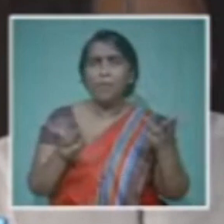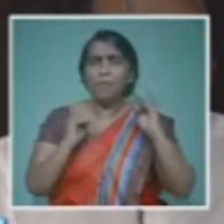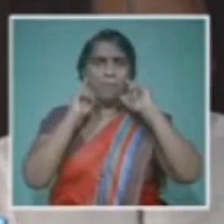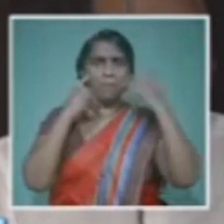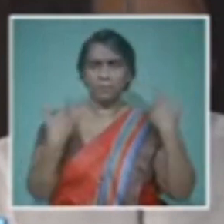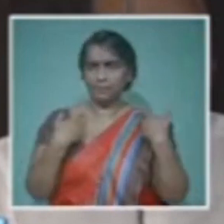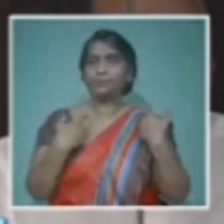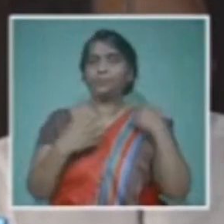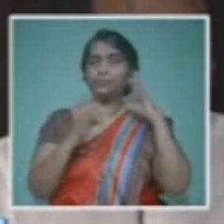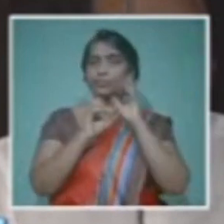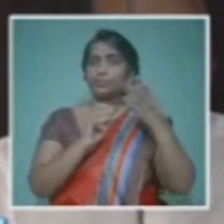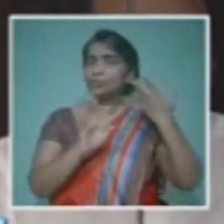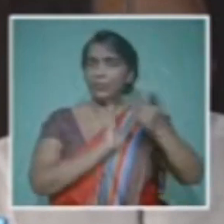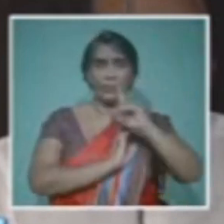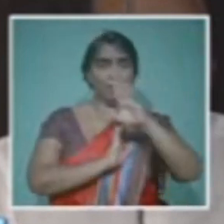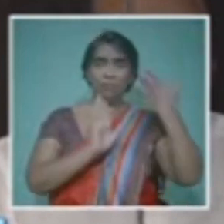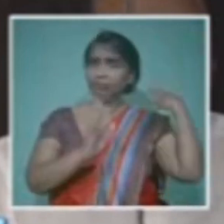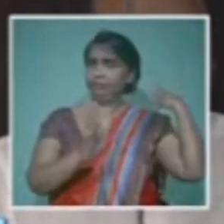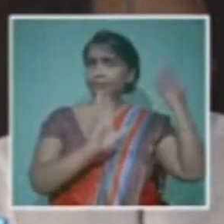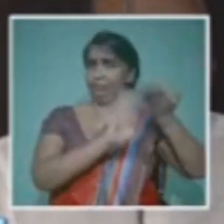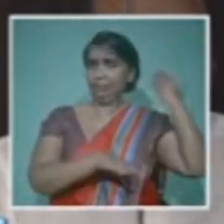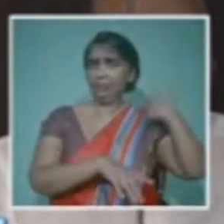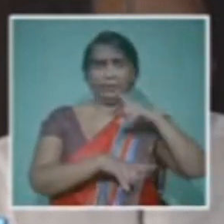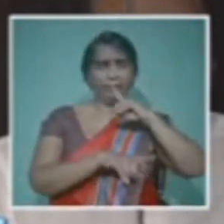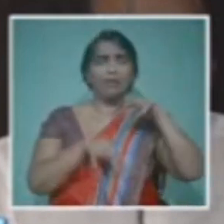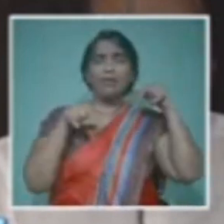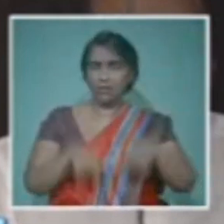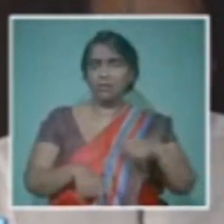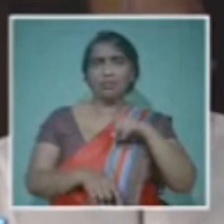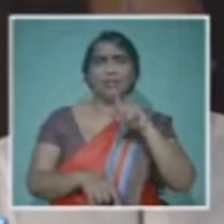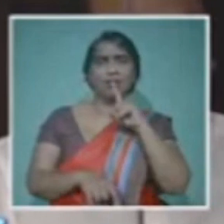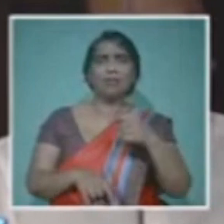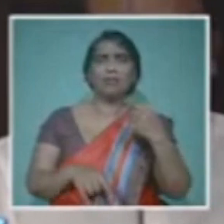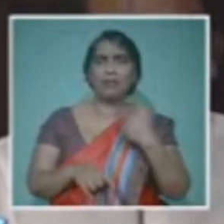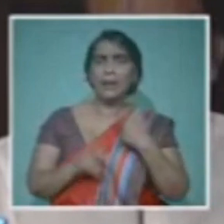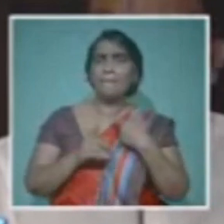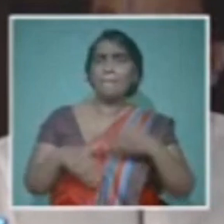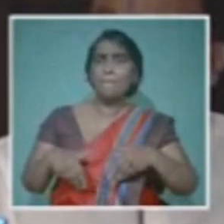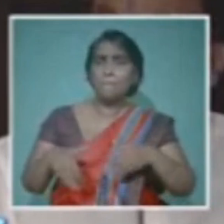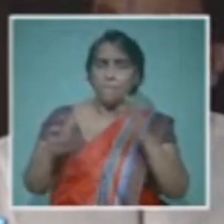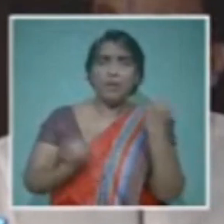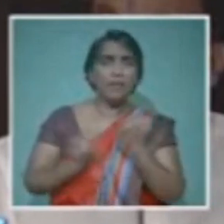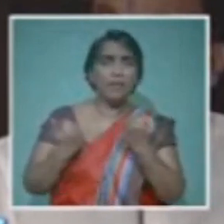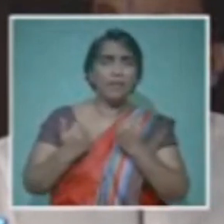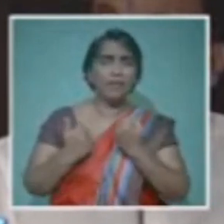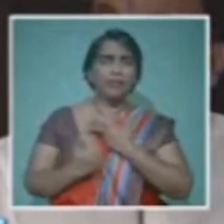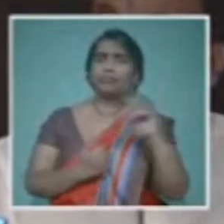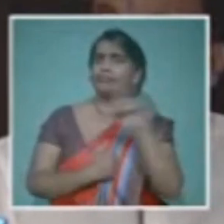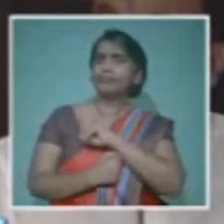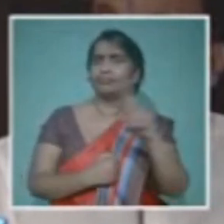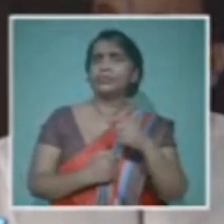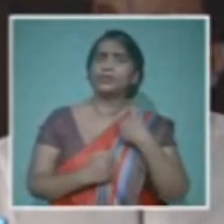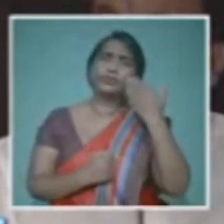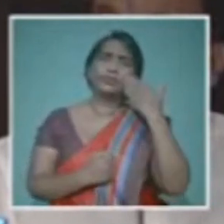ඒ ප්‍රකාශය කරලා දැන් සෑහෙන කාලයක් වෙනවා. ඒ තුන්ද මම අහනවා ඔබතුමාගෙන් දැන් අපිට පාරේ වාහන දුවන ප්‍රමාණය දිහා බැලුවම